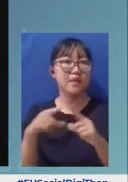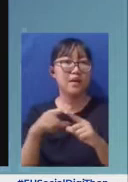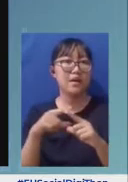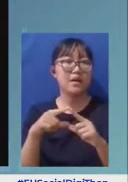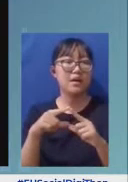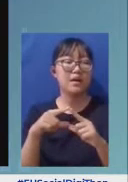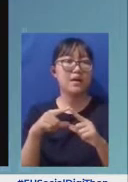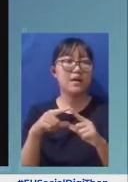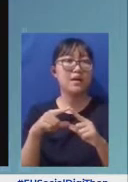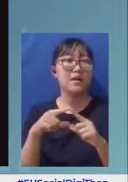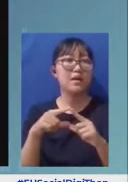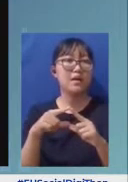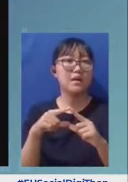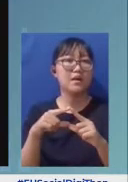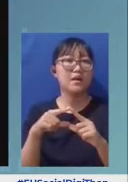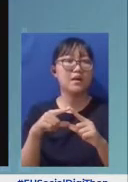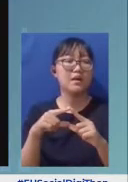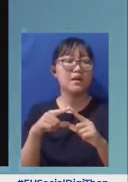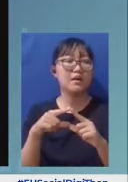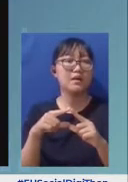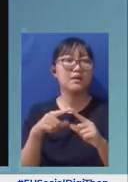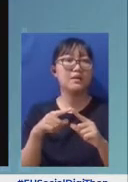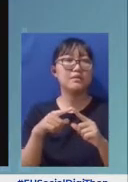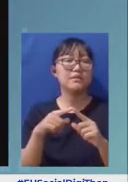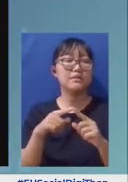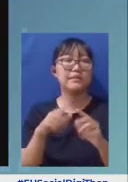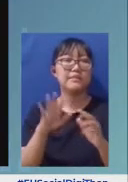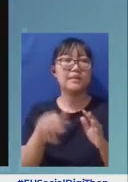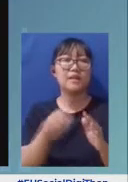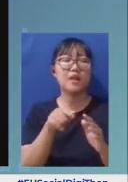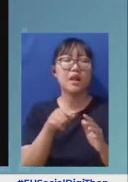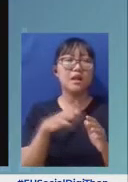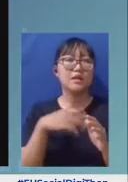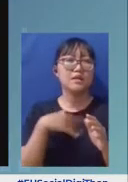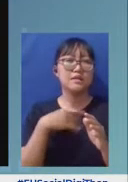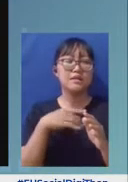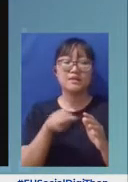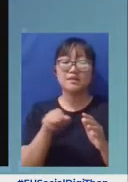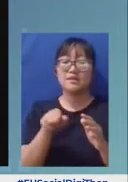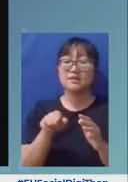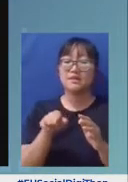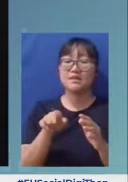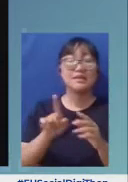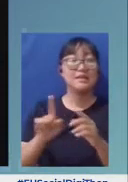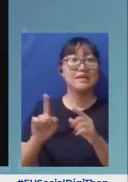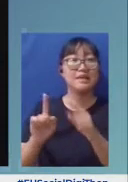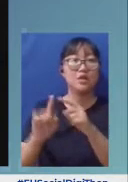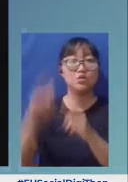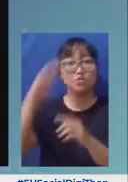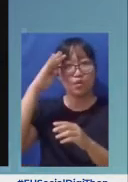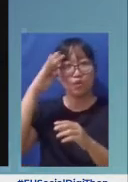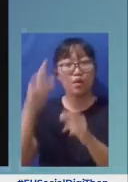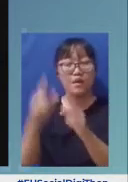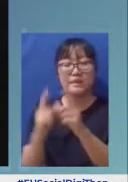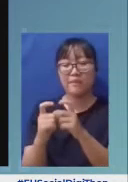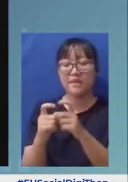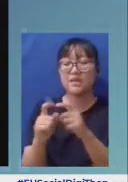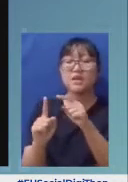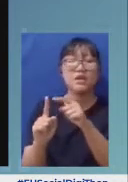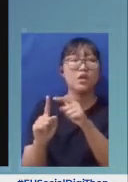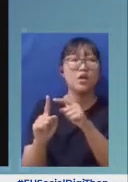gimana ya? Pokoknya dia lagi dipacari ya oleh cowok yang paling ganteng dan paling keren di kelas